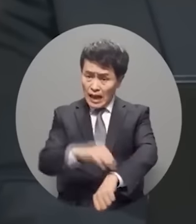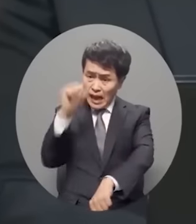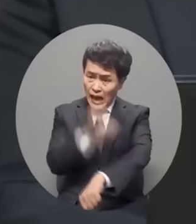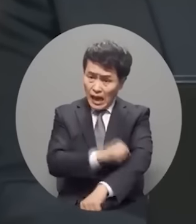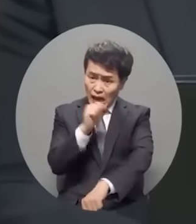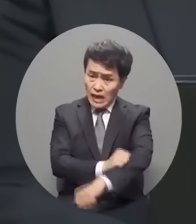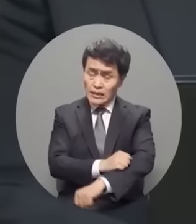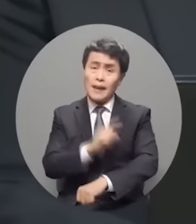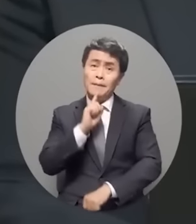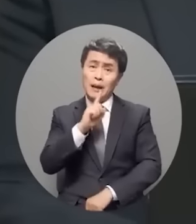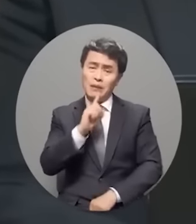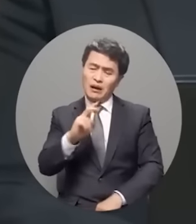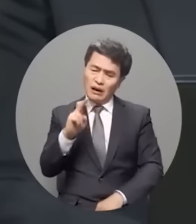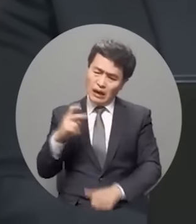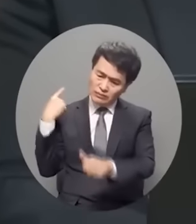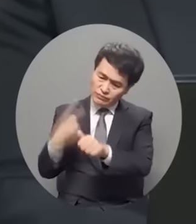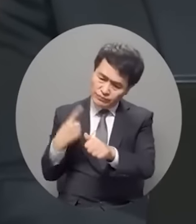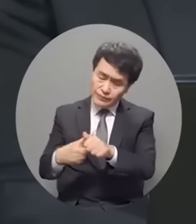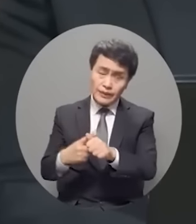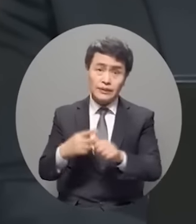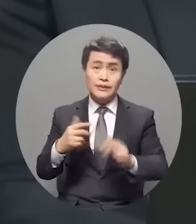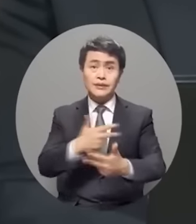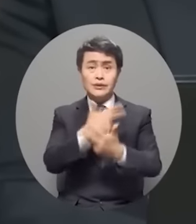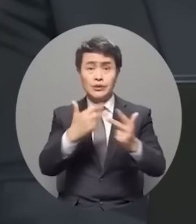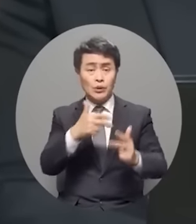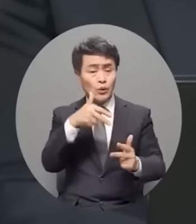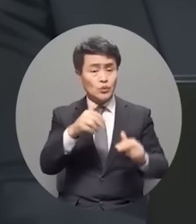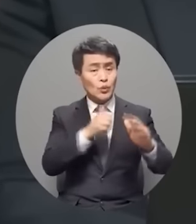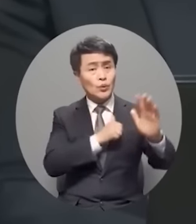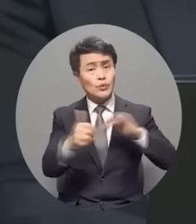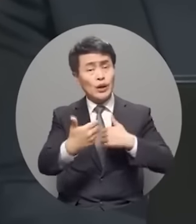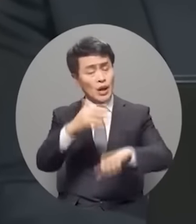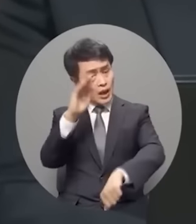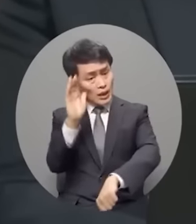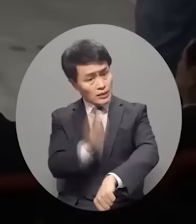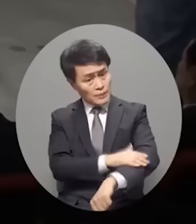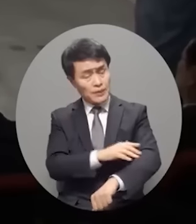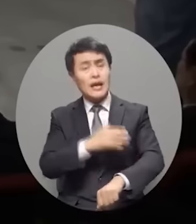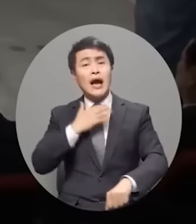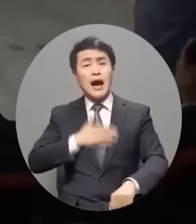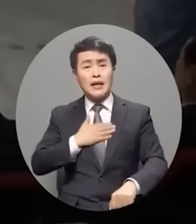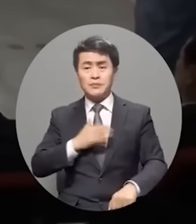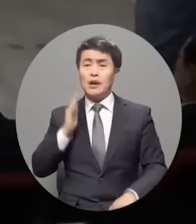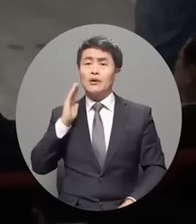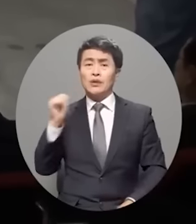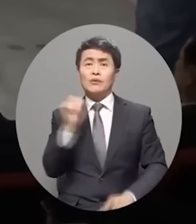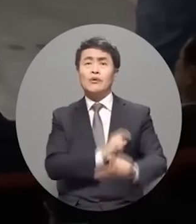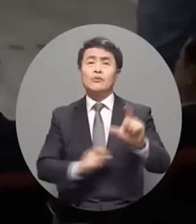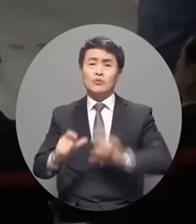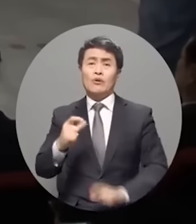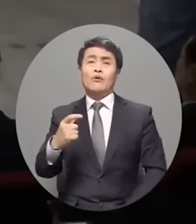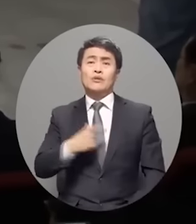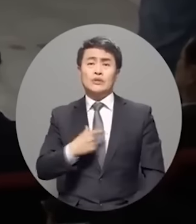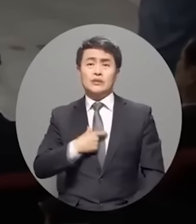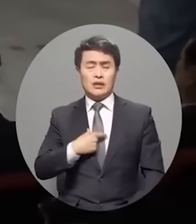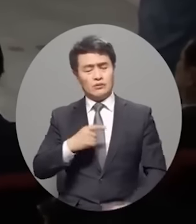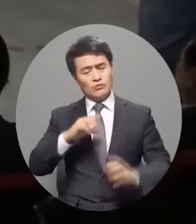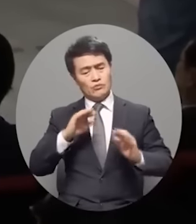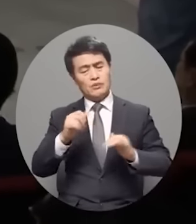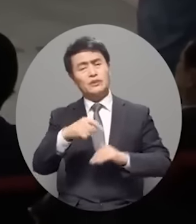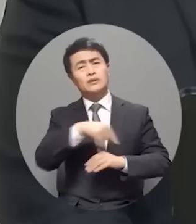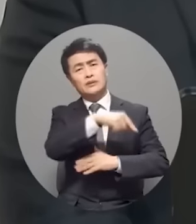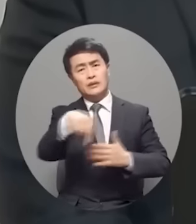했다고 비판했습니다 이재명 조국 대표가 잘못한 거 알지만 대통령이 더 싫다는게 민심이다